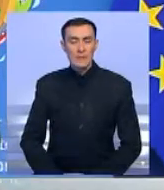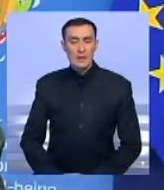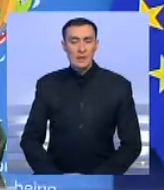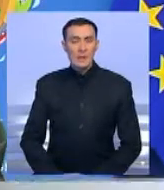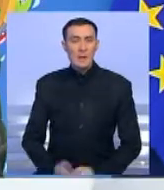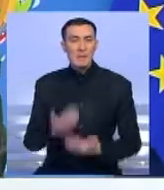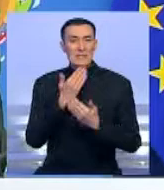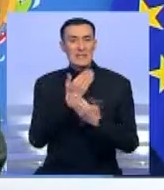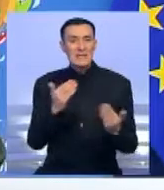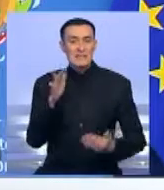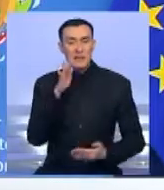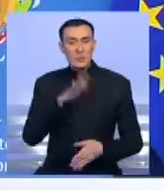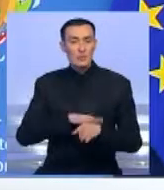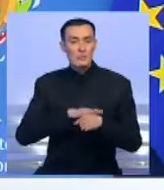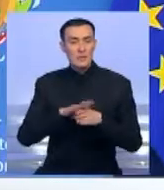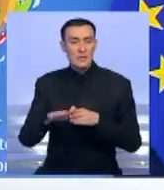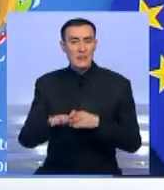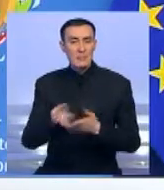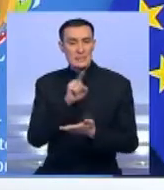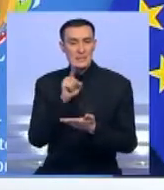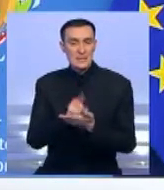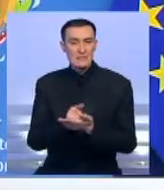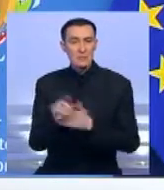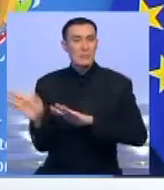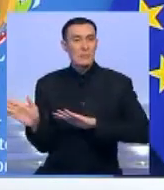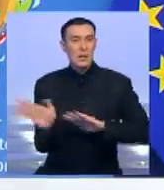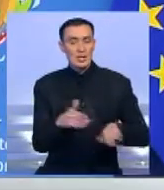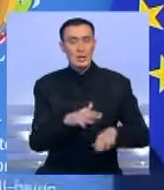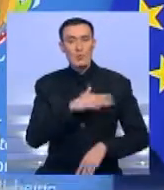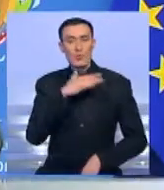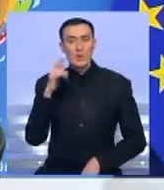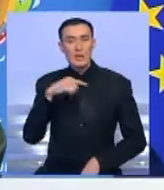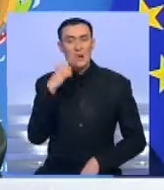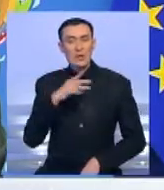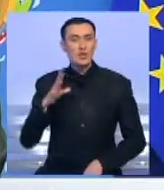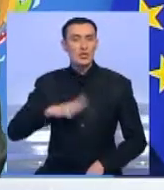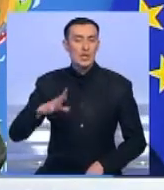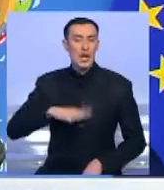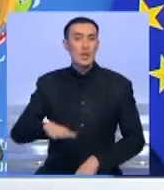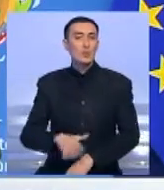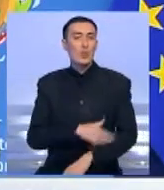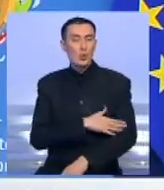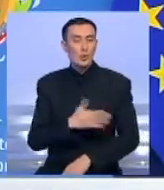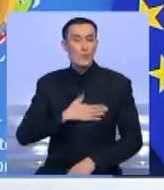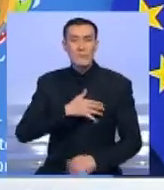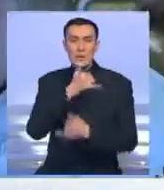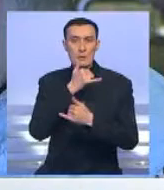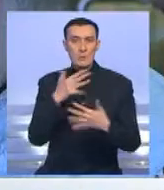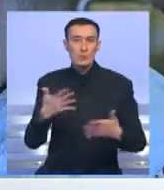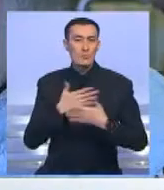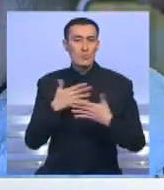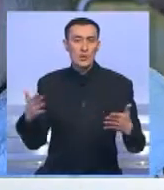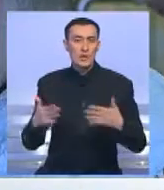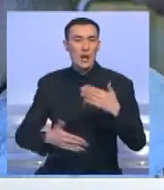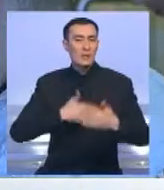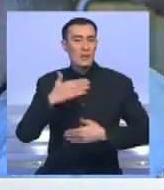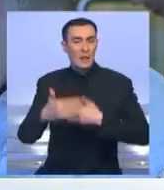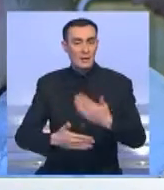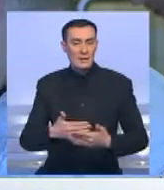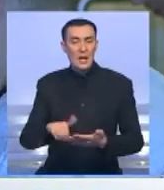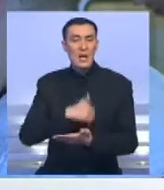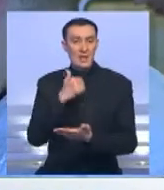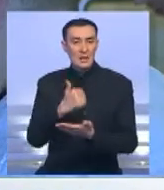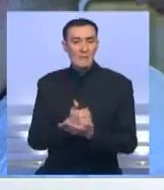Крайние сроки для удовлетворения правовых обязательств уже давно прошли. Некоторые говорят, что ждали слишком долго. Но мы не можем больше откладывать. Главная